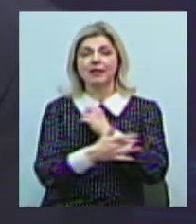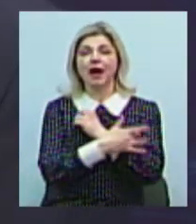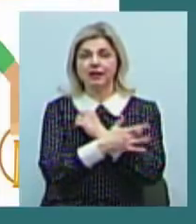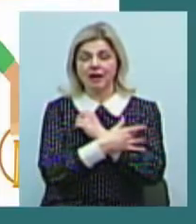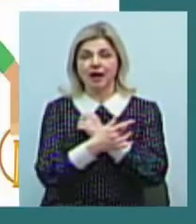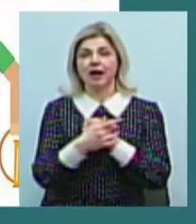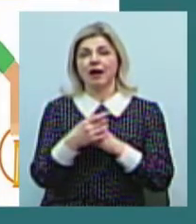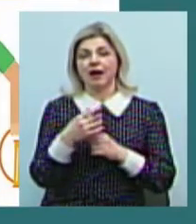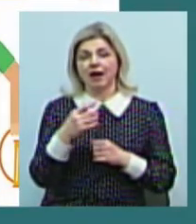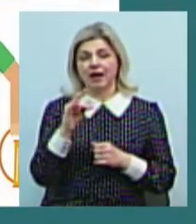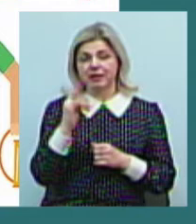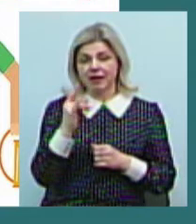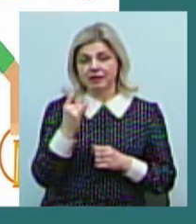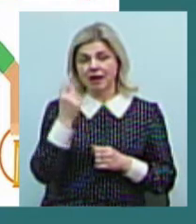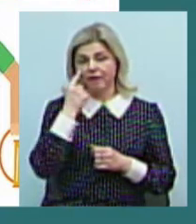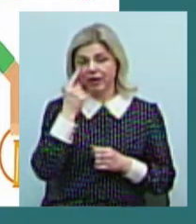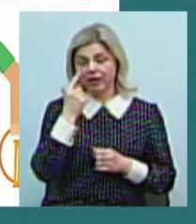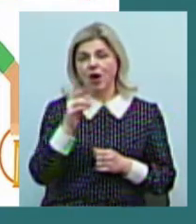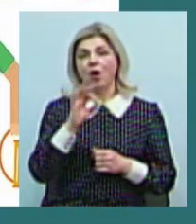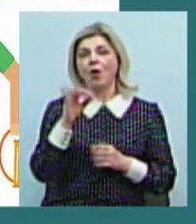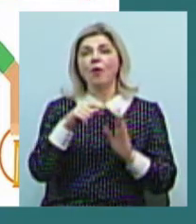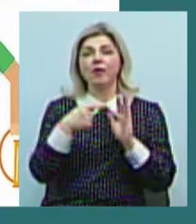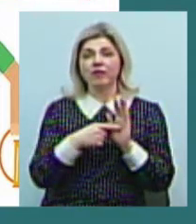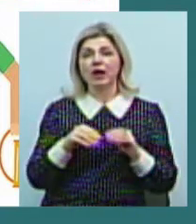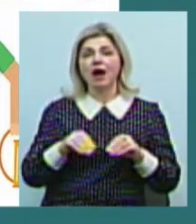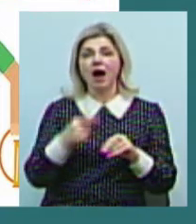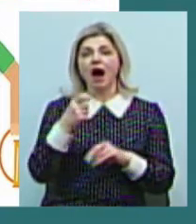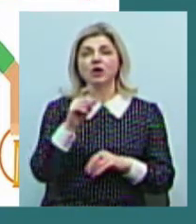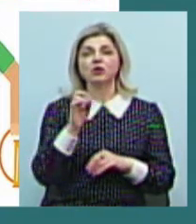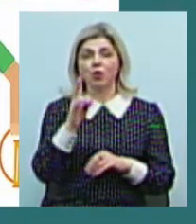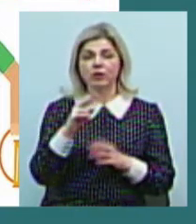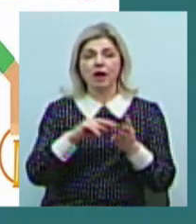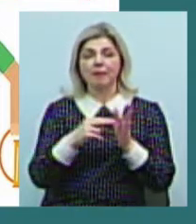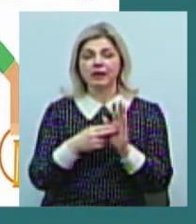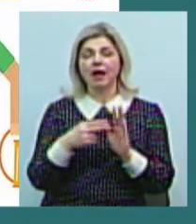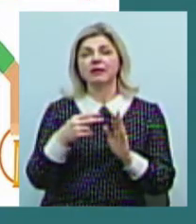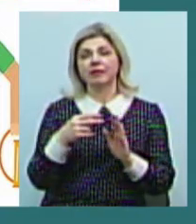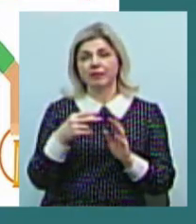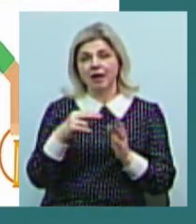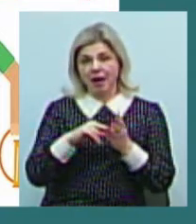залишаються. Догляд одного гектару газону на 2019 рік. План 1000 гривень, так?